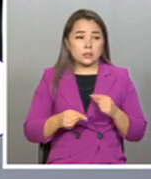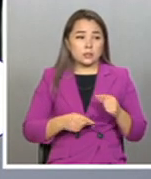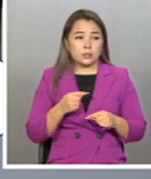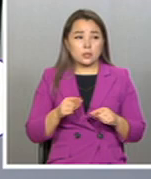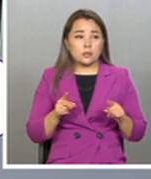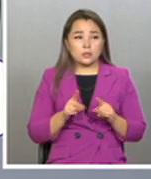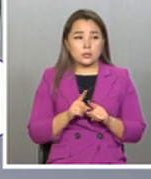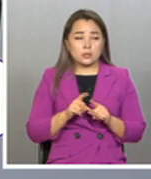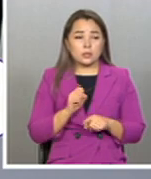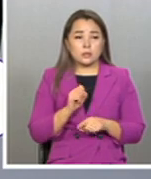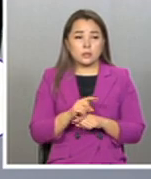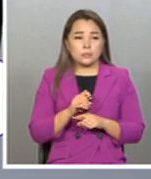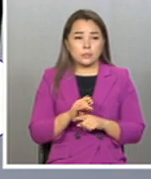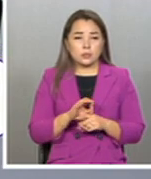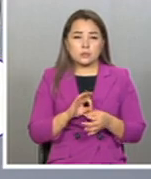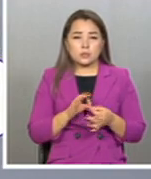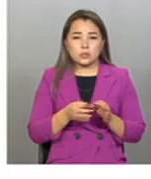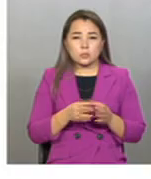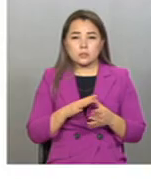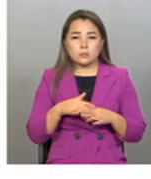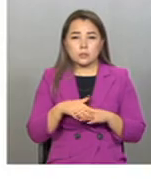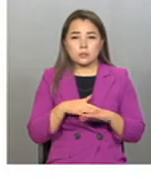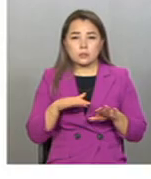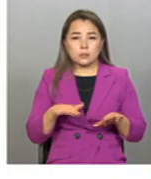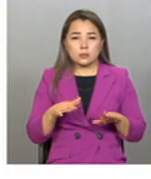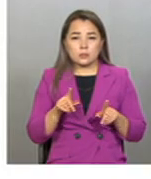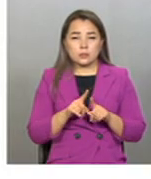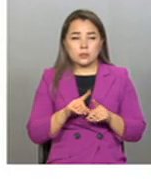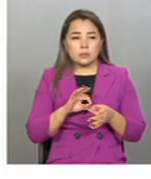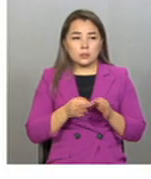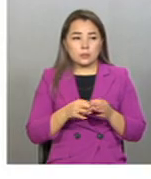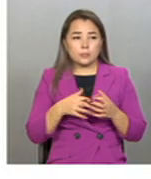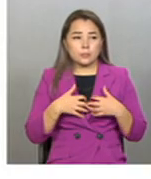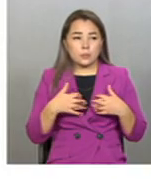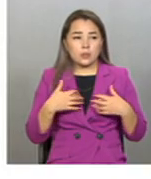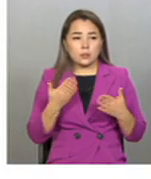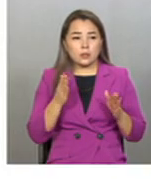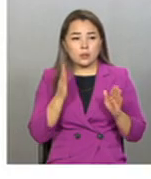көрейік. Суреттерден антропогендік әсерді анықтаңыз.